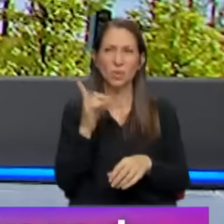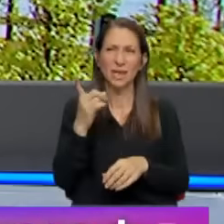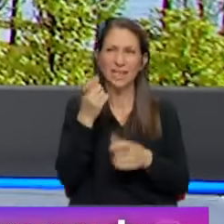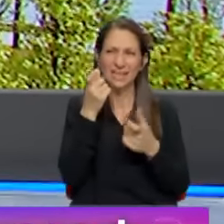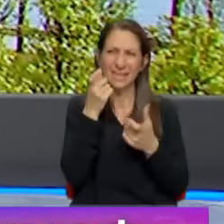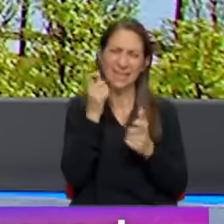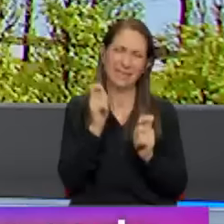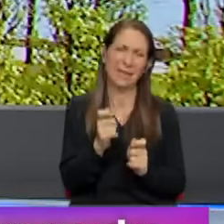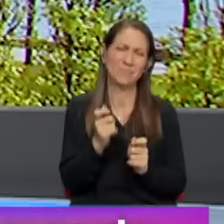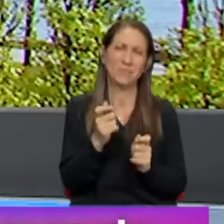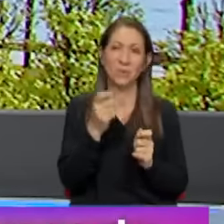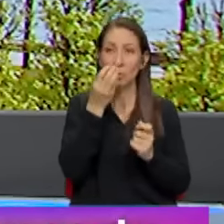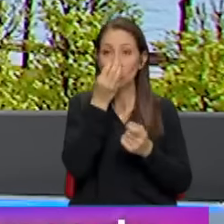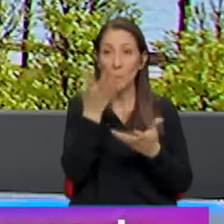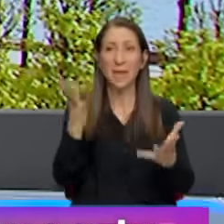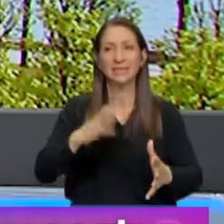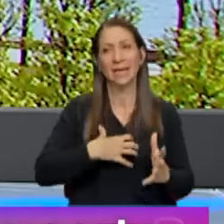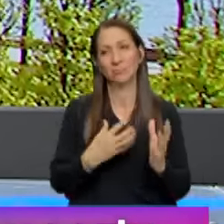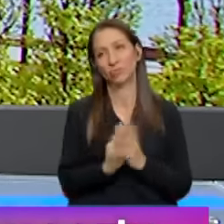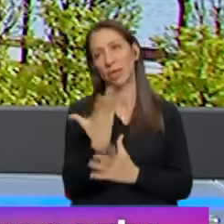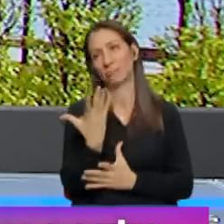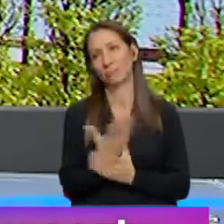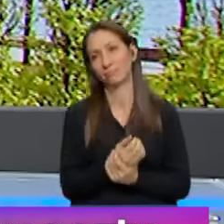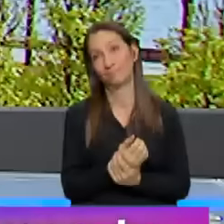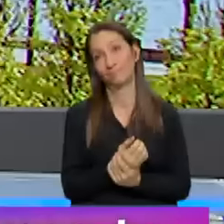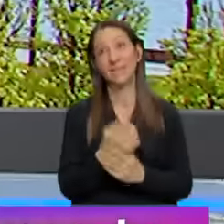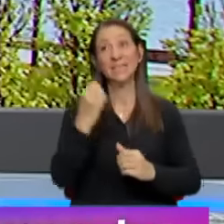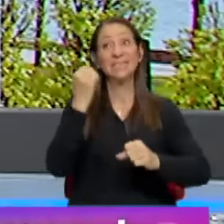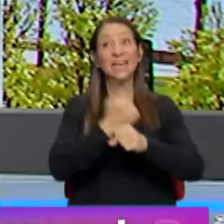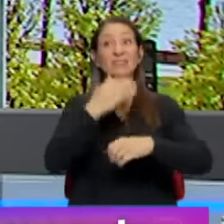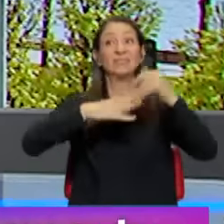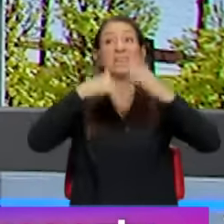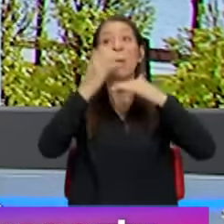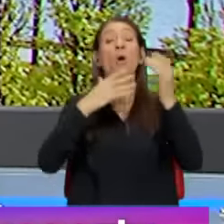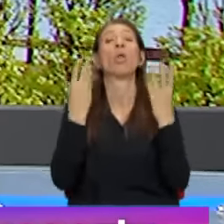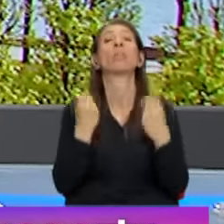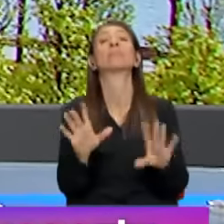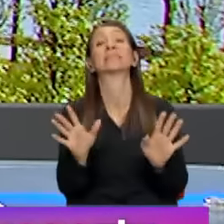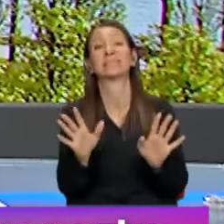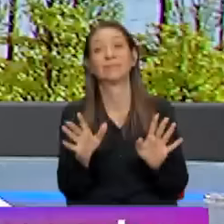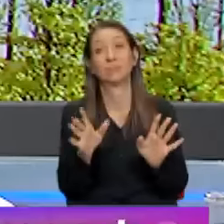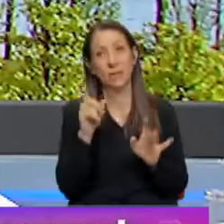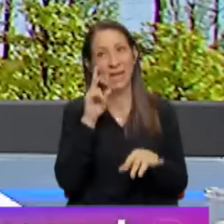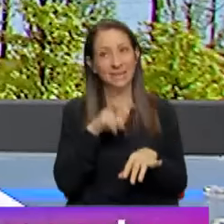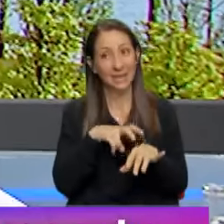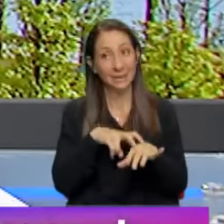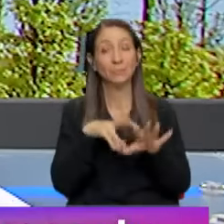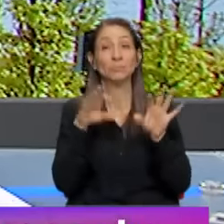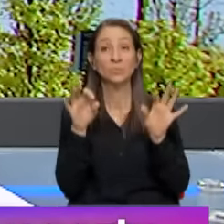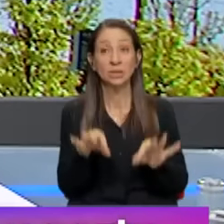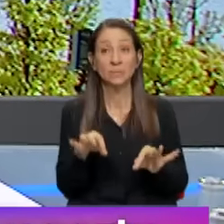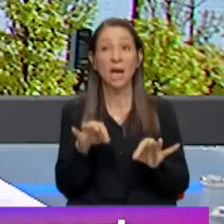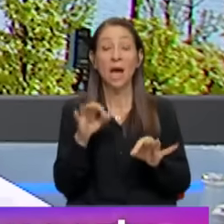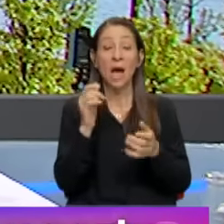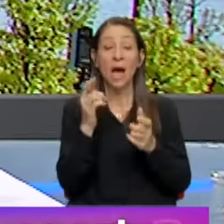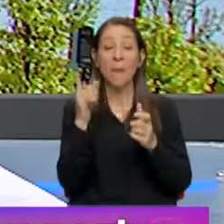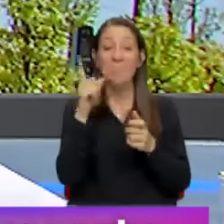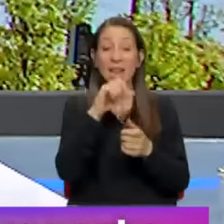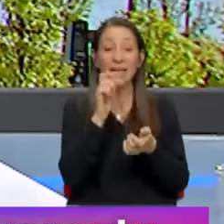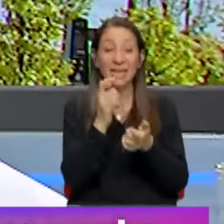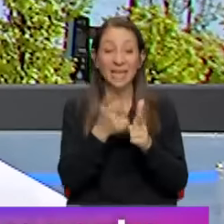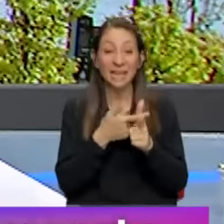Lütfen dikkat edelim ve doğamıza sahip çıkalım. Betonlaşmasın, diğer taraftan da bunu hatırlatalım. Şimdi aylık